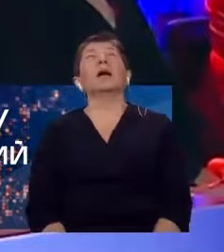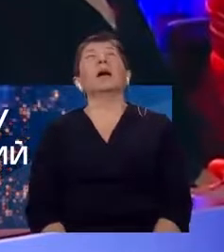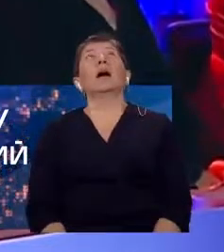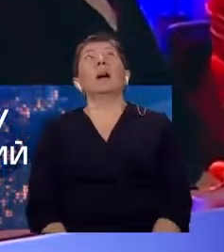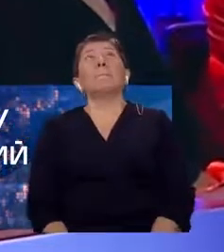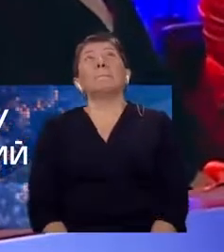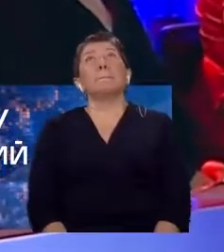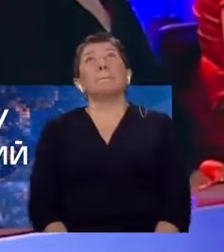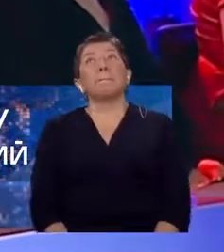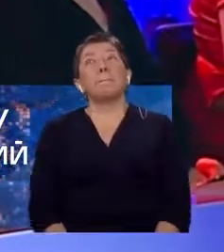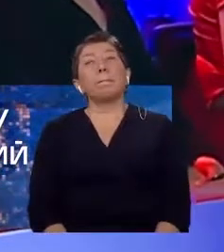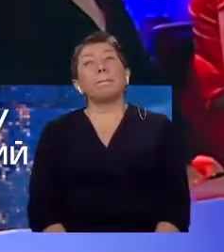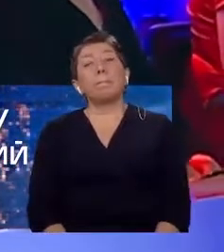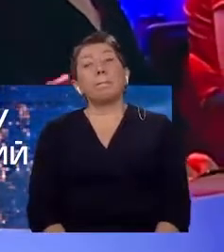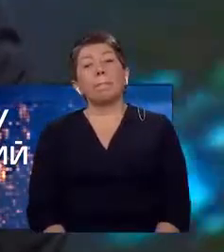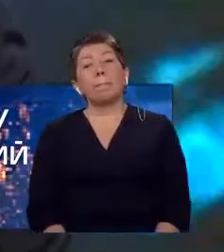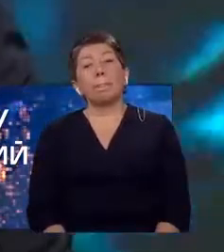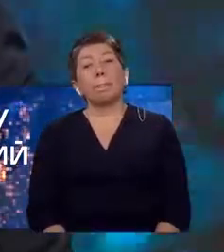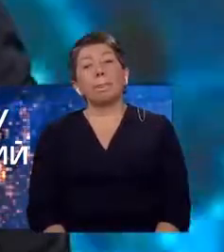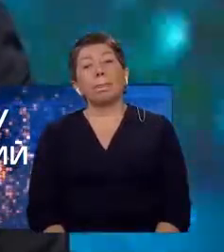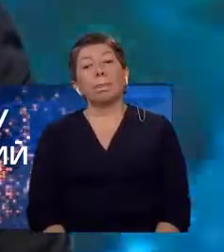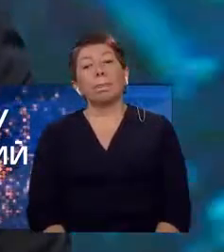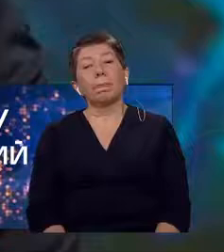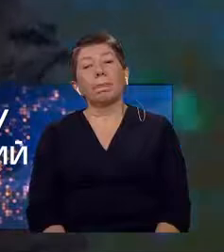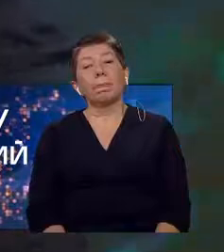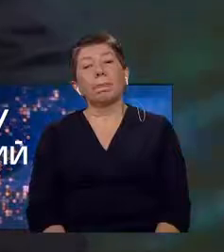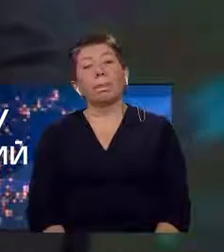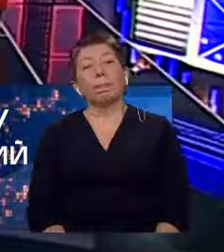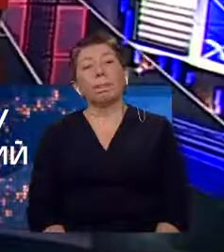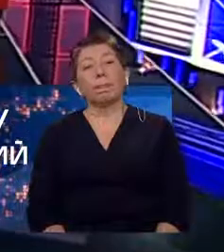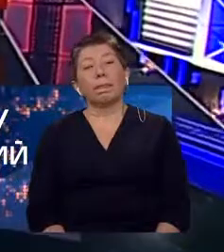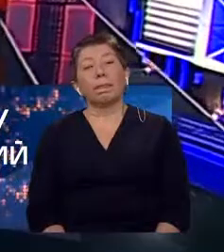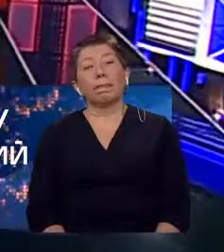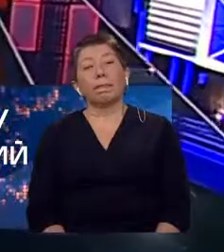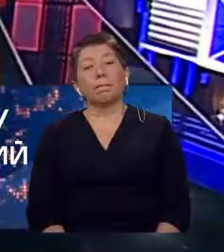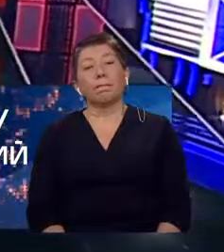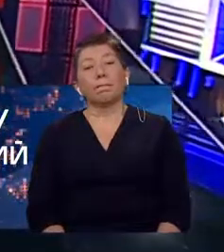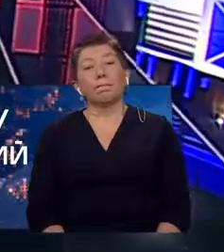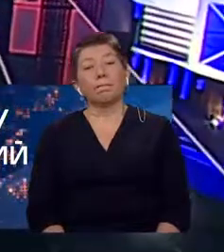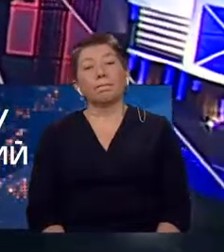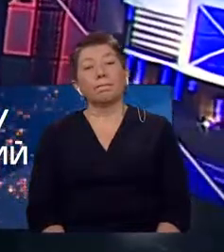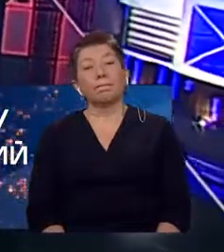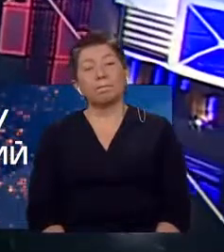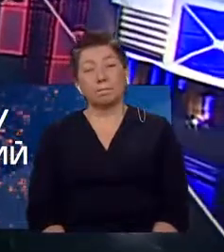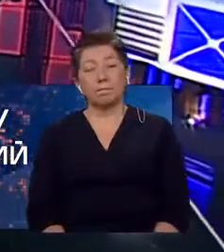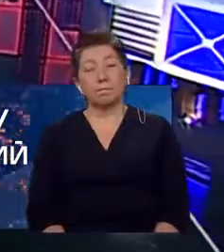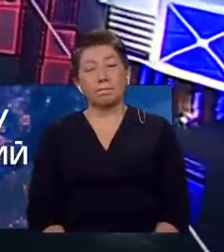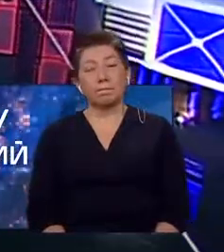Добре. Скажіть, можна запитання? Ні, є запитання до нього. Тож. Дякую. Ні, хвилиночку. Пане